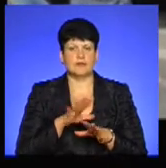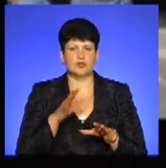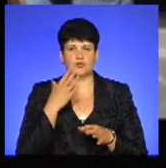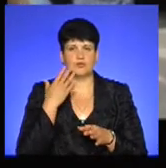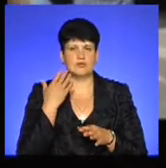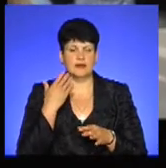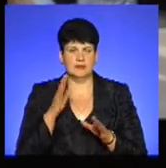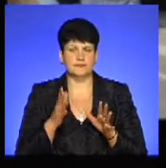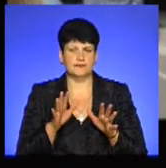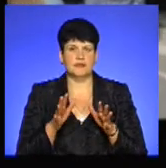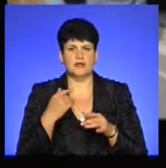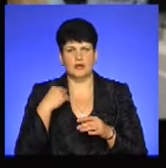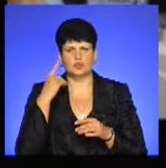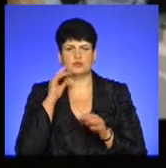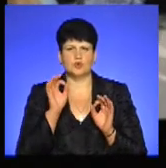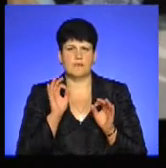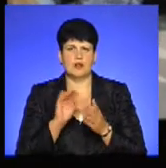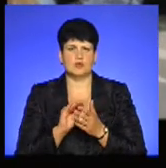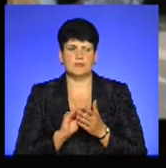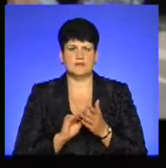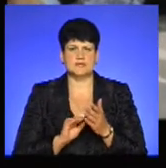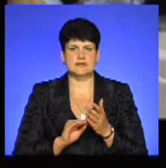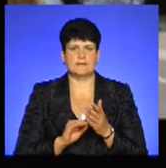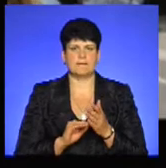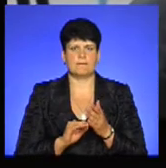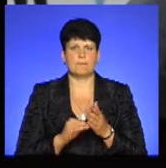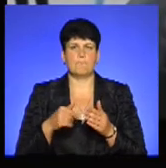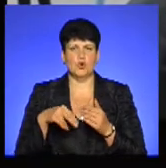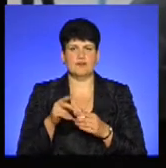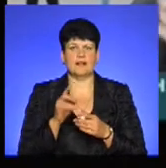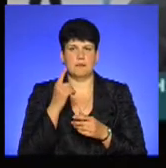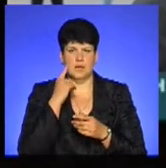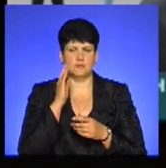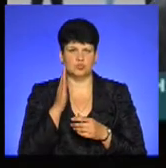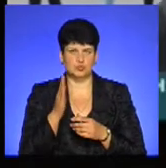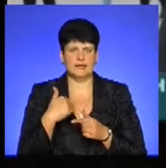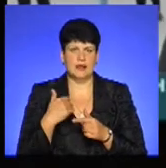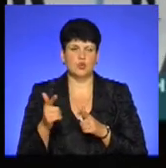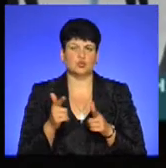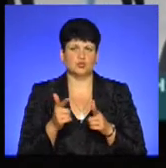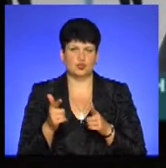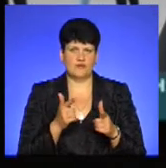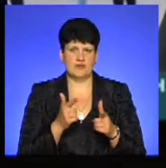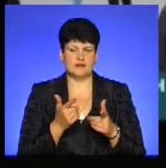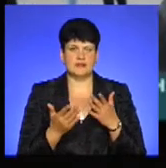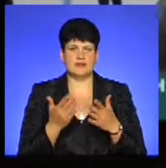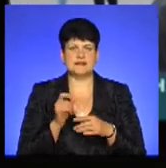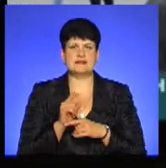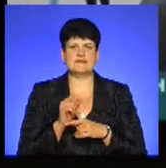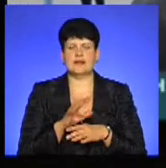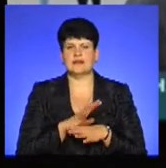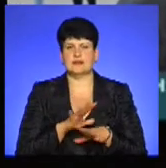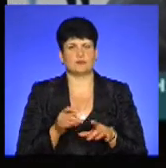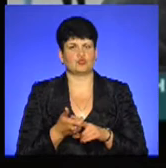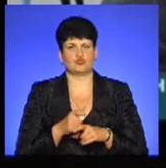було. Але я думаю, що я нормально написав. Ну, як то кажуть, прохідний точно буде. Я готувалася, але завдання не були дуже